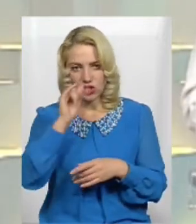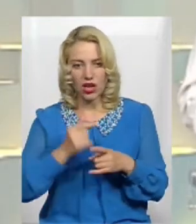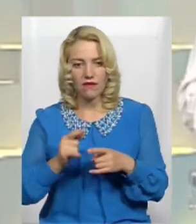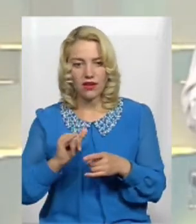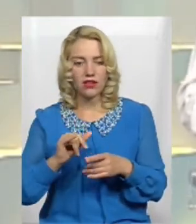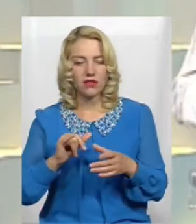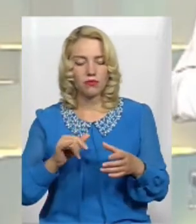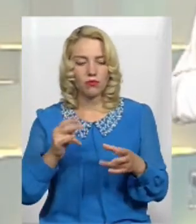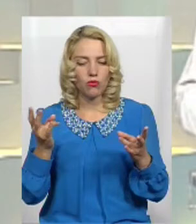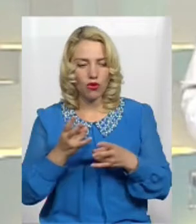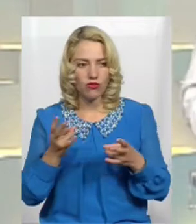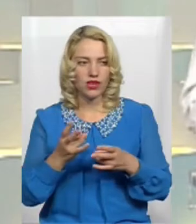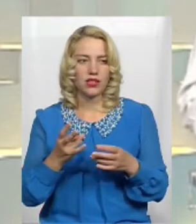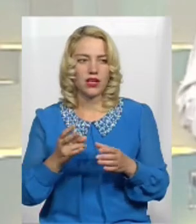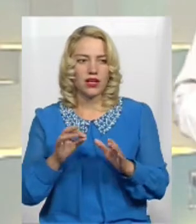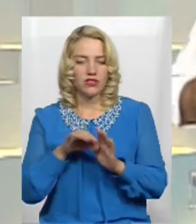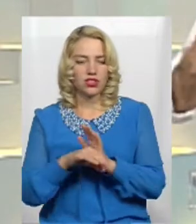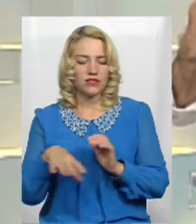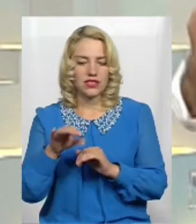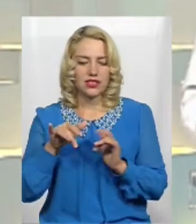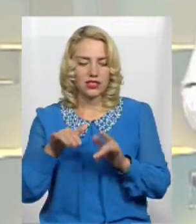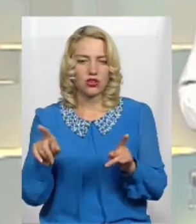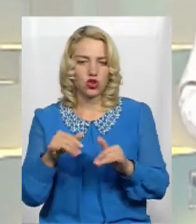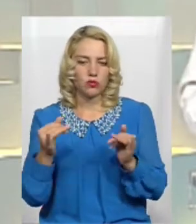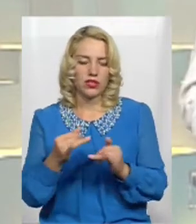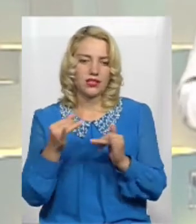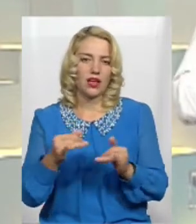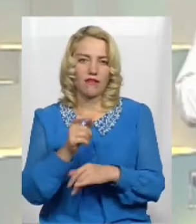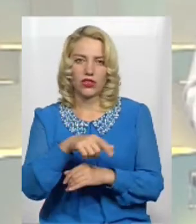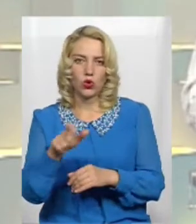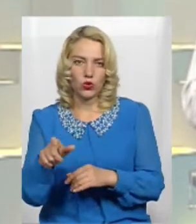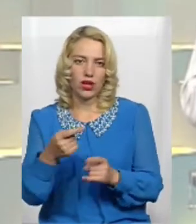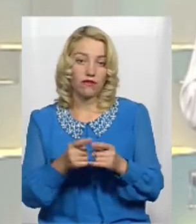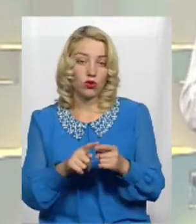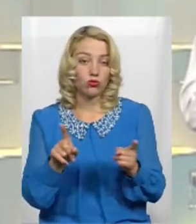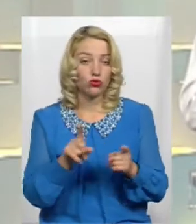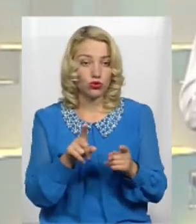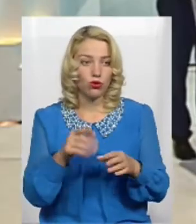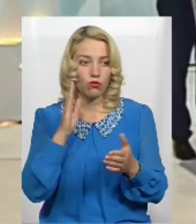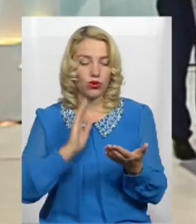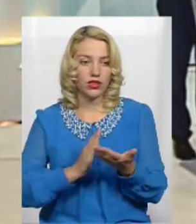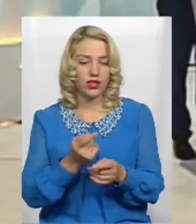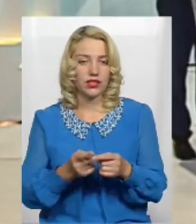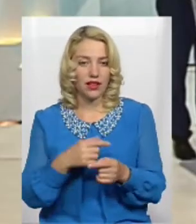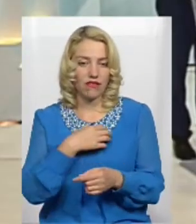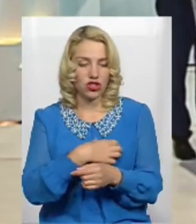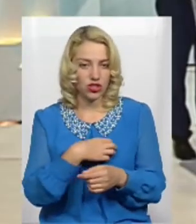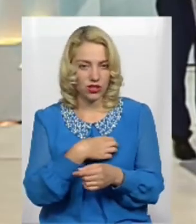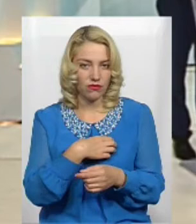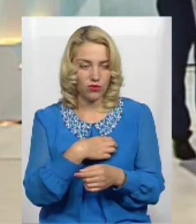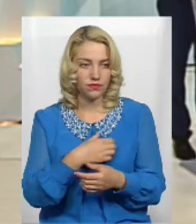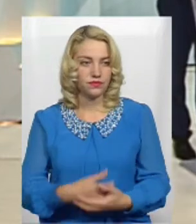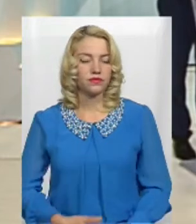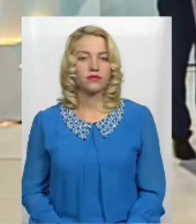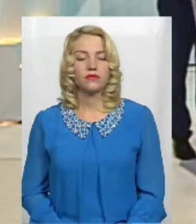депутати, зокрема, зобов'язані вжити максимально дієвих заходів, щоб якось зацікавити людей в тому, що політика – це важливо, але політикам